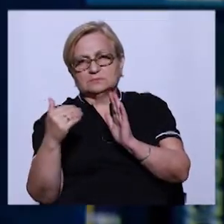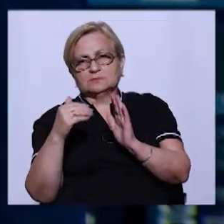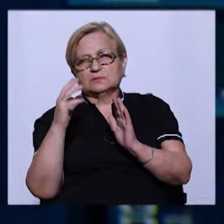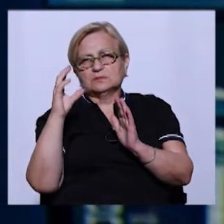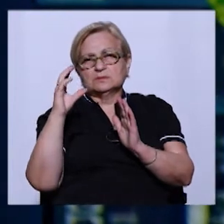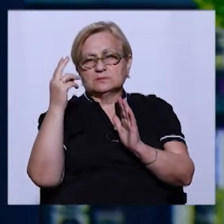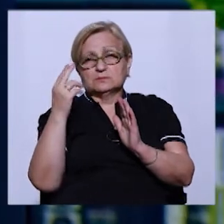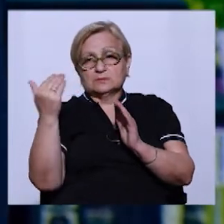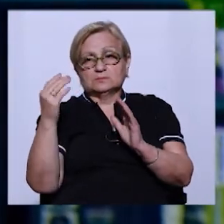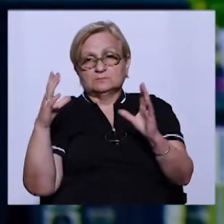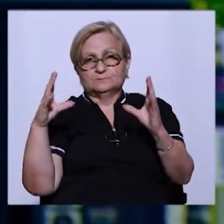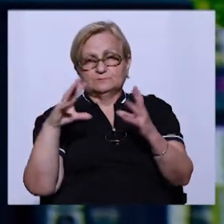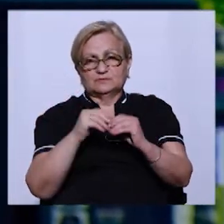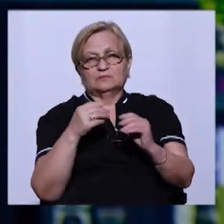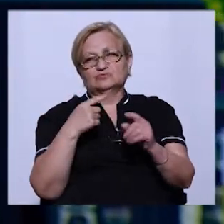დავაჯგუფე.